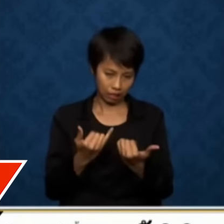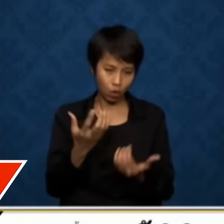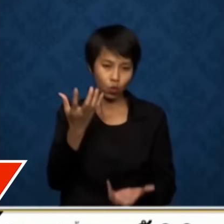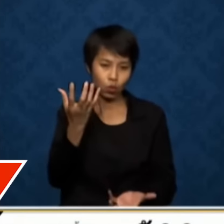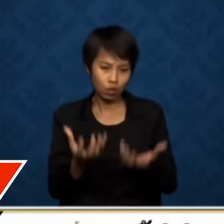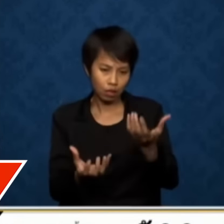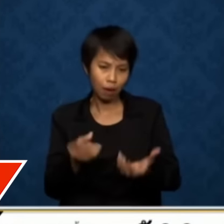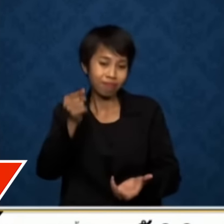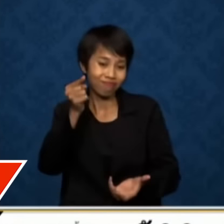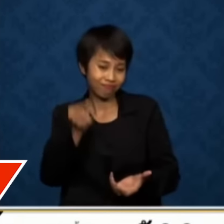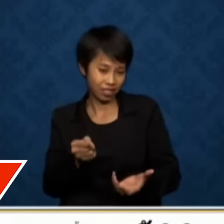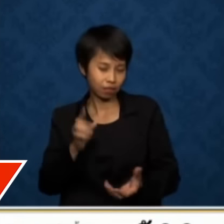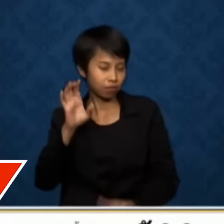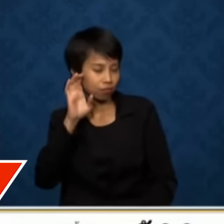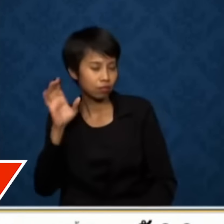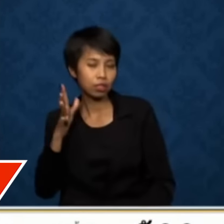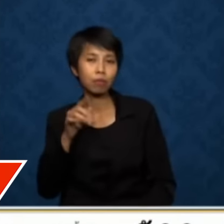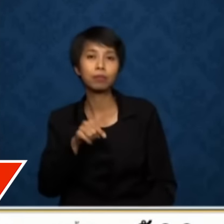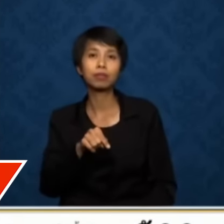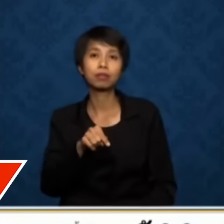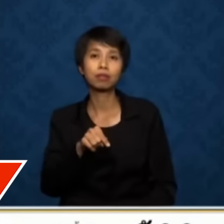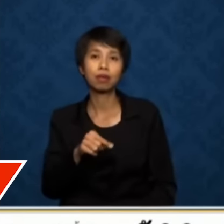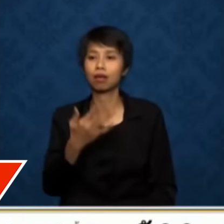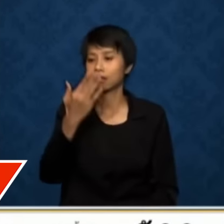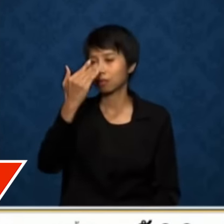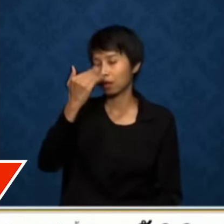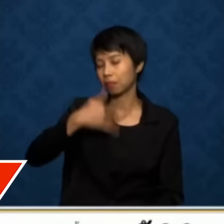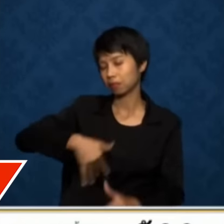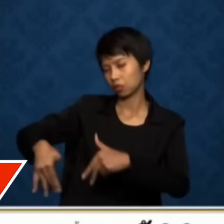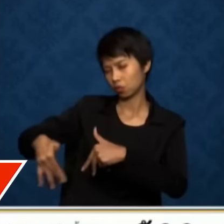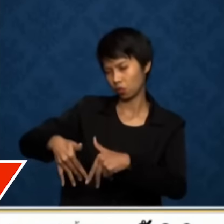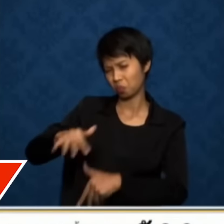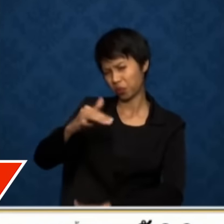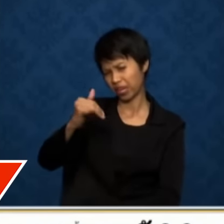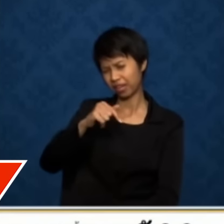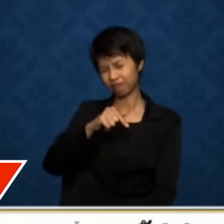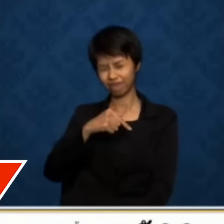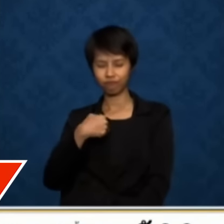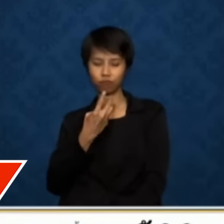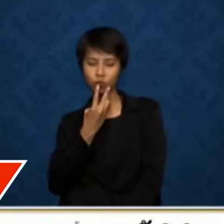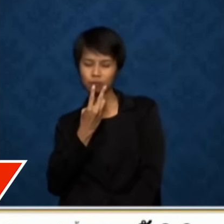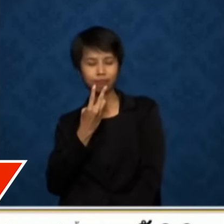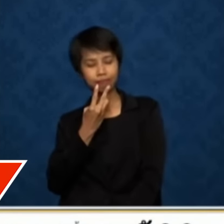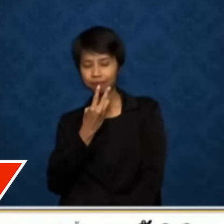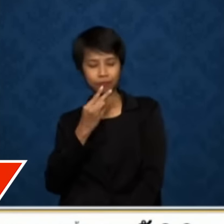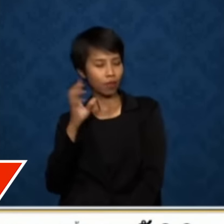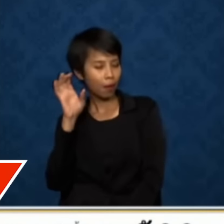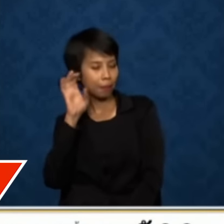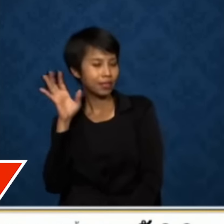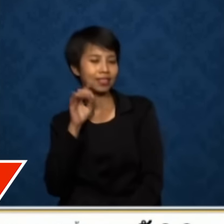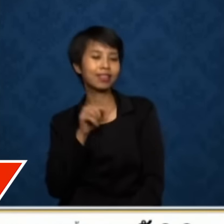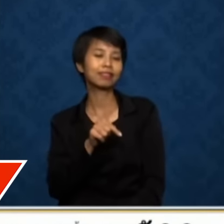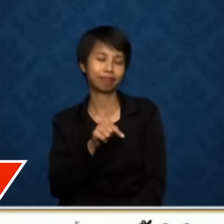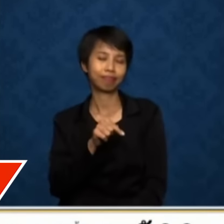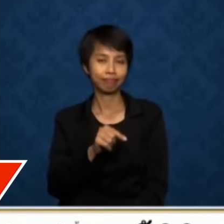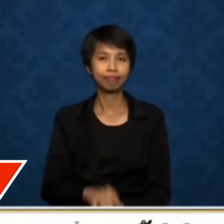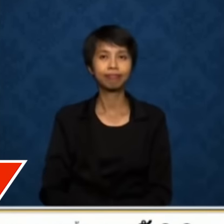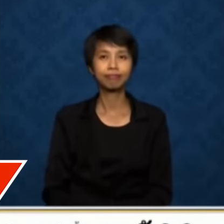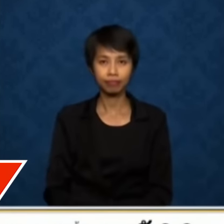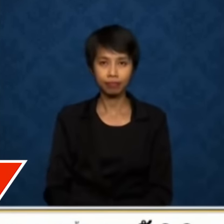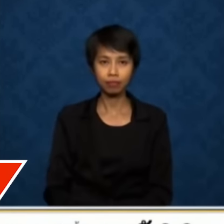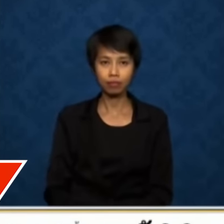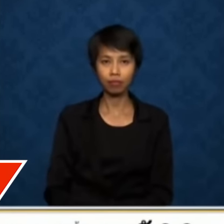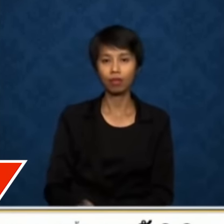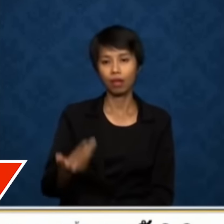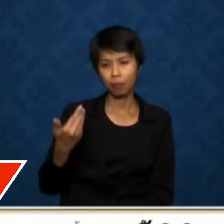การยุติธรรมทำไมประชาชนบางส่วนถึงไม่เชื่อตามสมมติฐานแบบนี้มัน